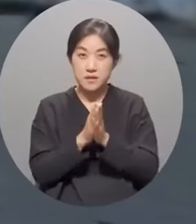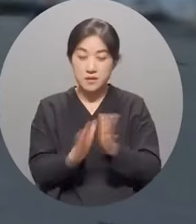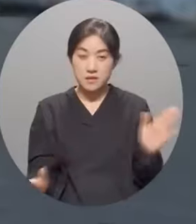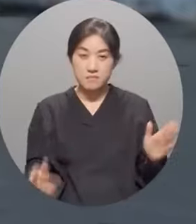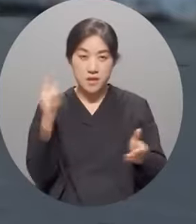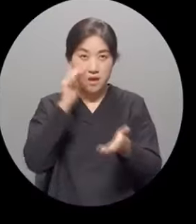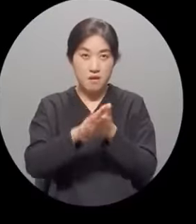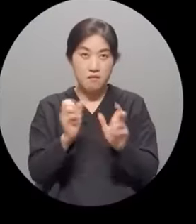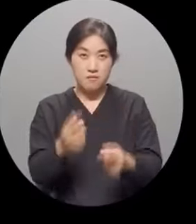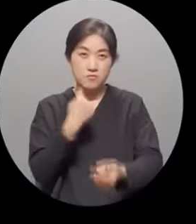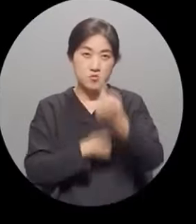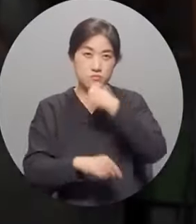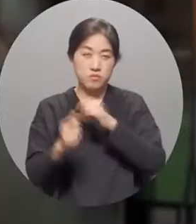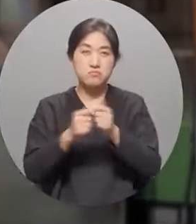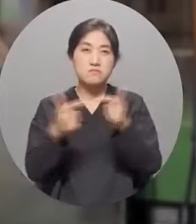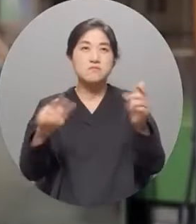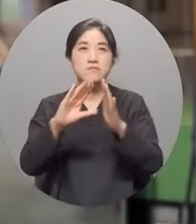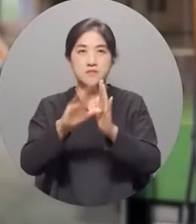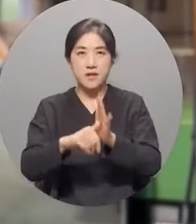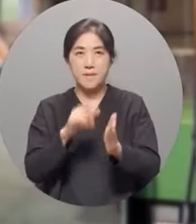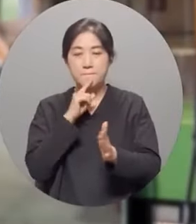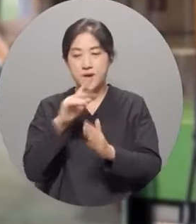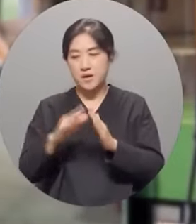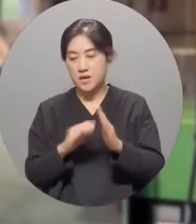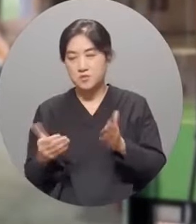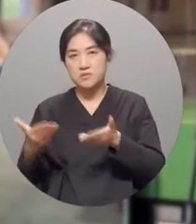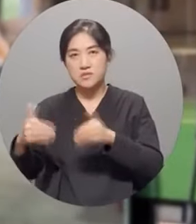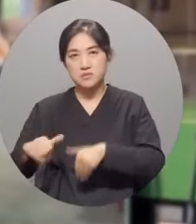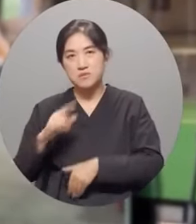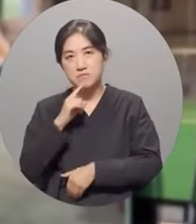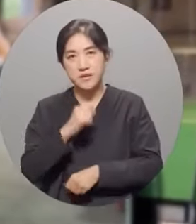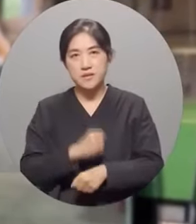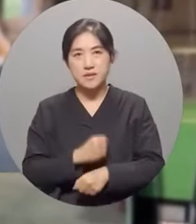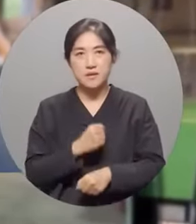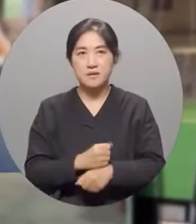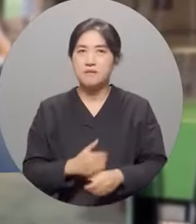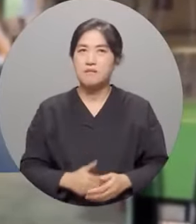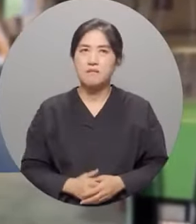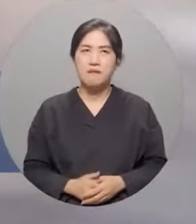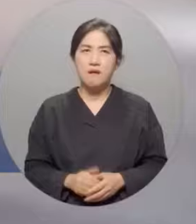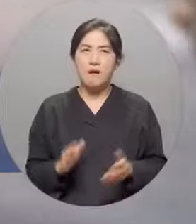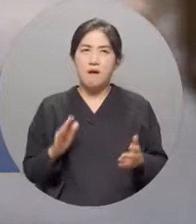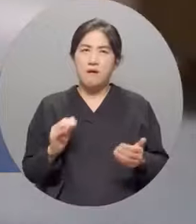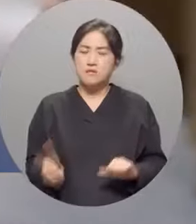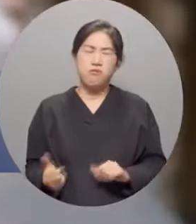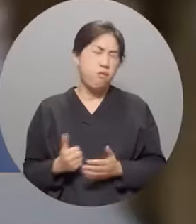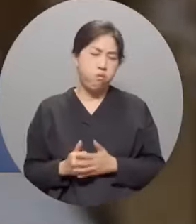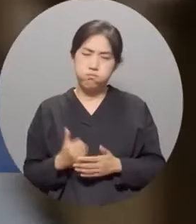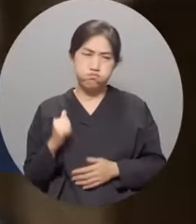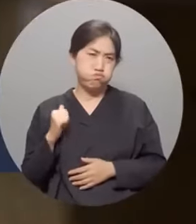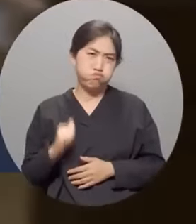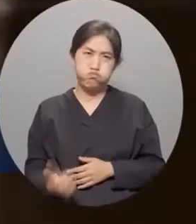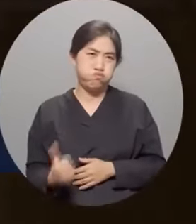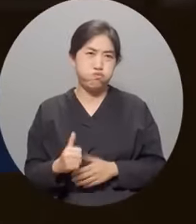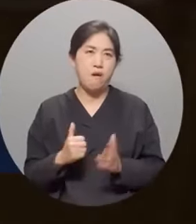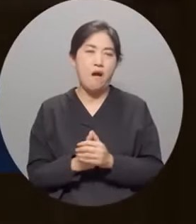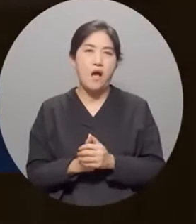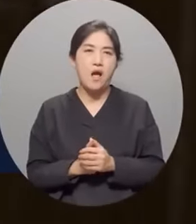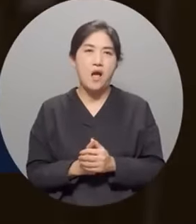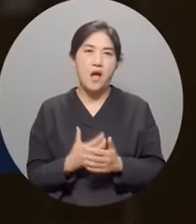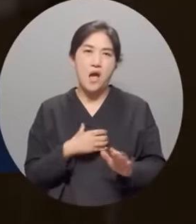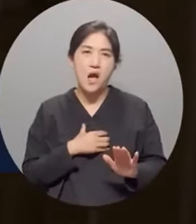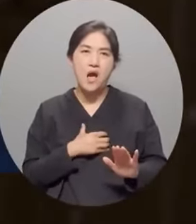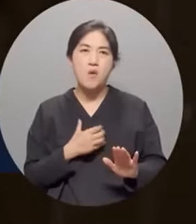에어컨 주문이 크게 늘어난 시기였다고 유가족과 직원은 말합니다. 아, 죽을 것 같아, 죽을 것 같아. 겁이다, 겁이. 한